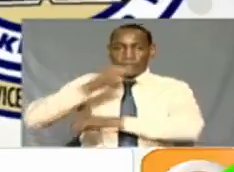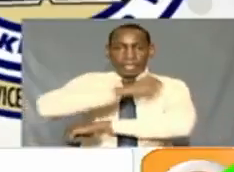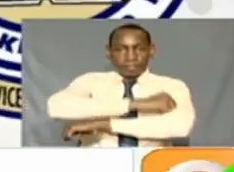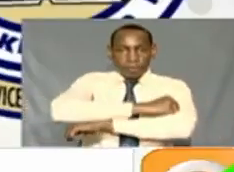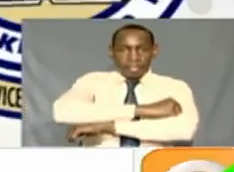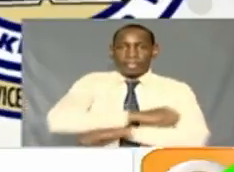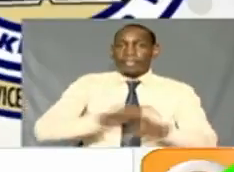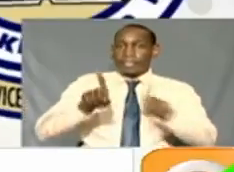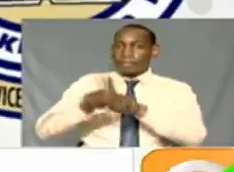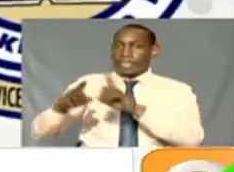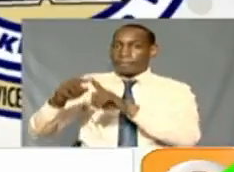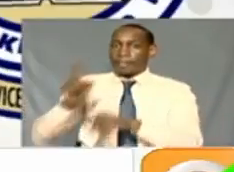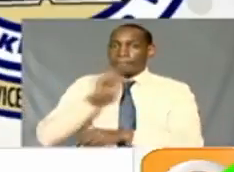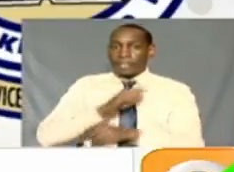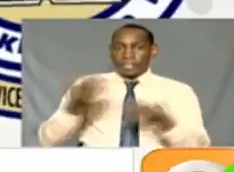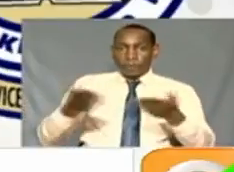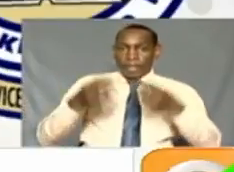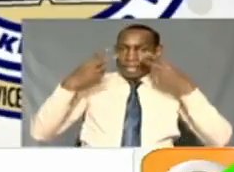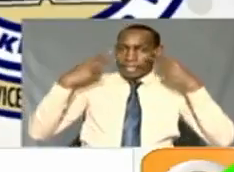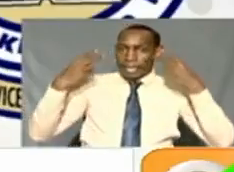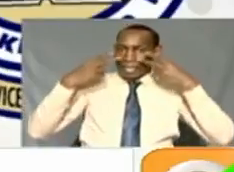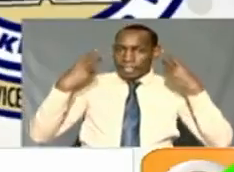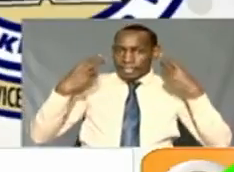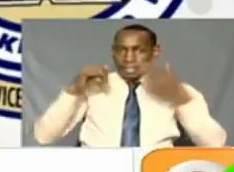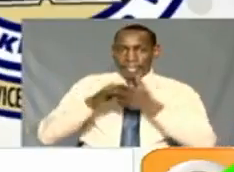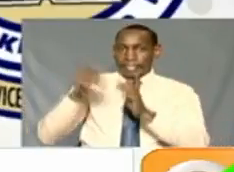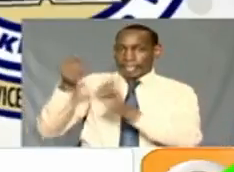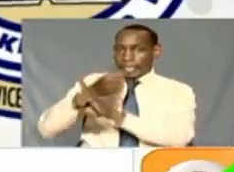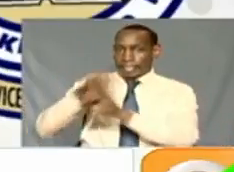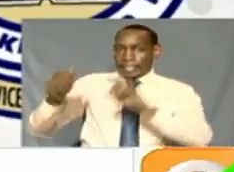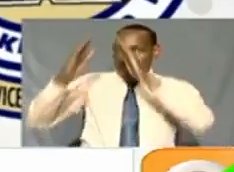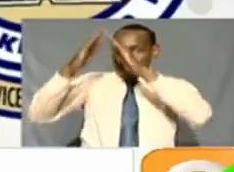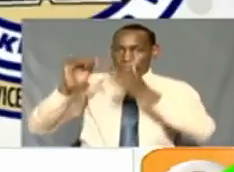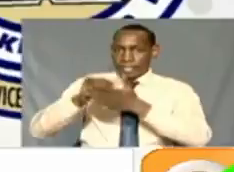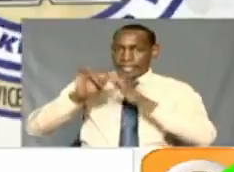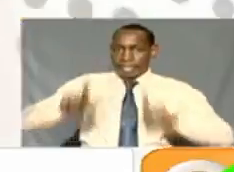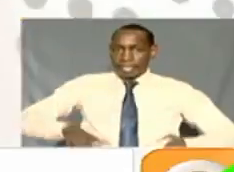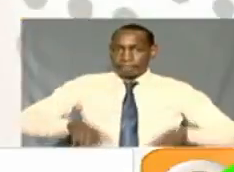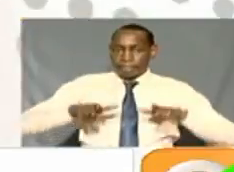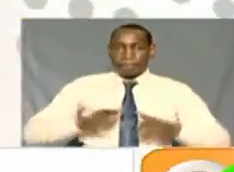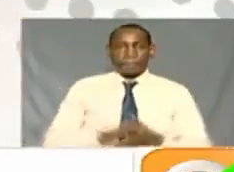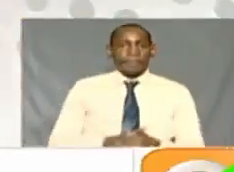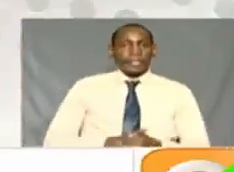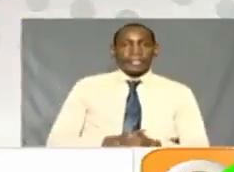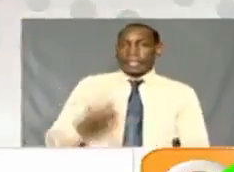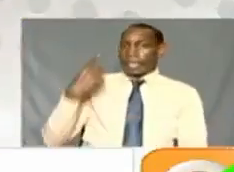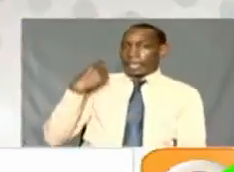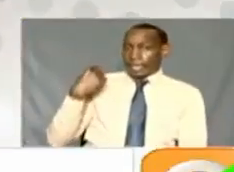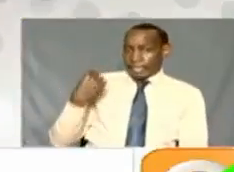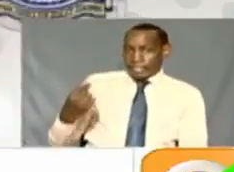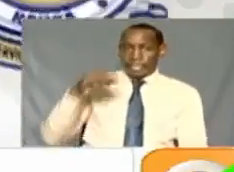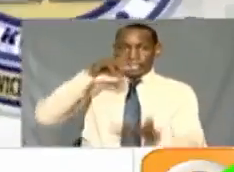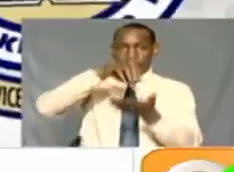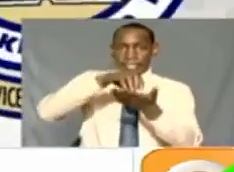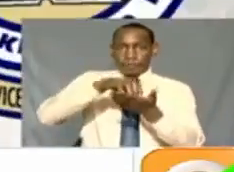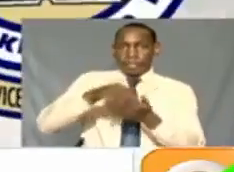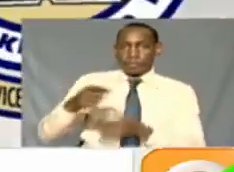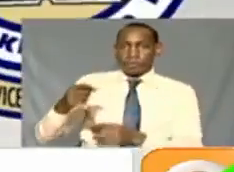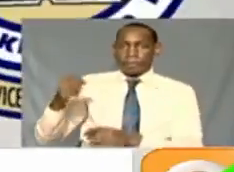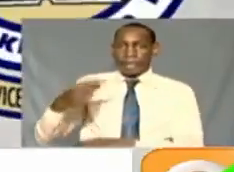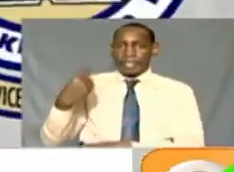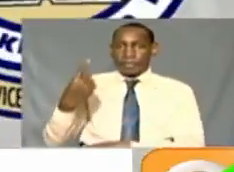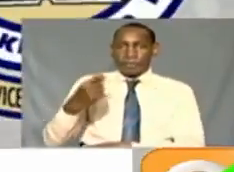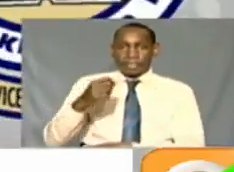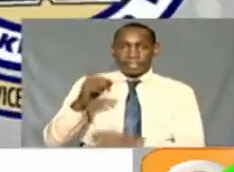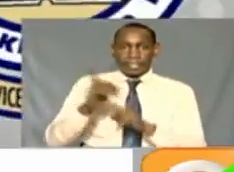Arabia waliuawa ambapo magaidi wa Al-Shabaab walivamia nyumba walokuwa wanaishi. Hivi punde kabisa ni tukio la Januari 13